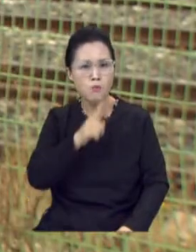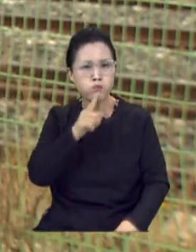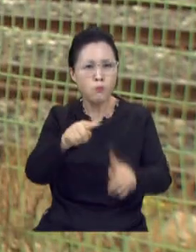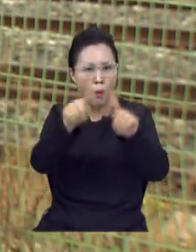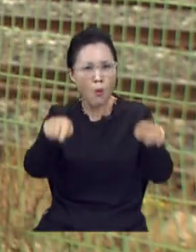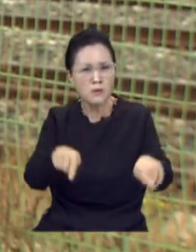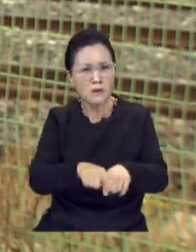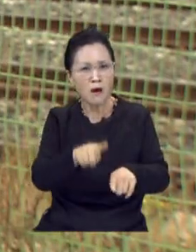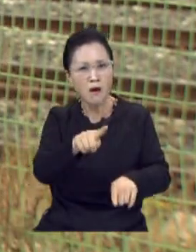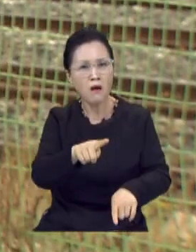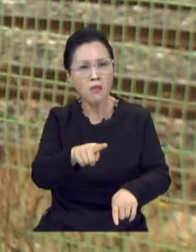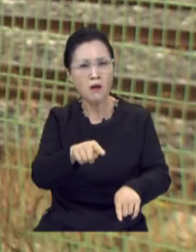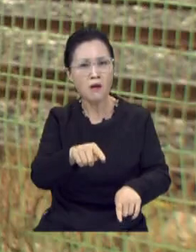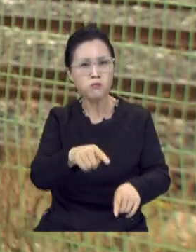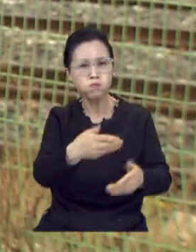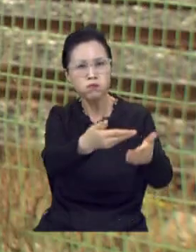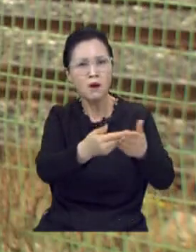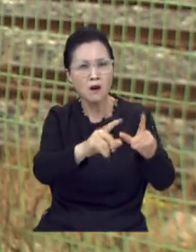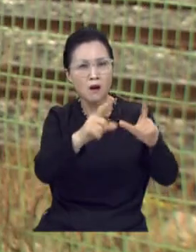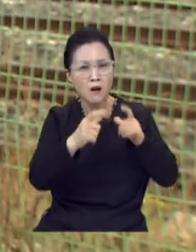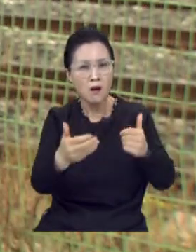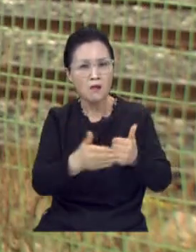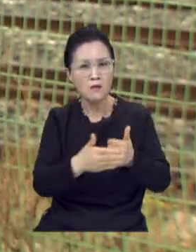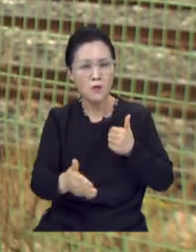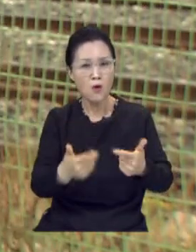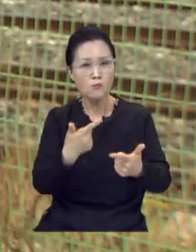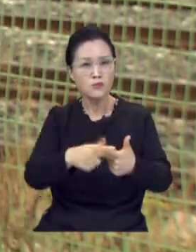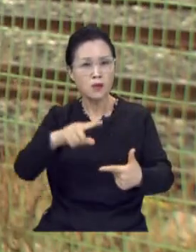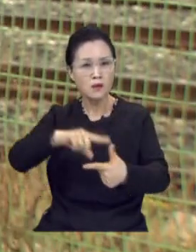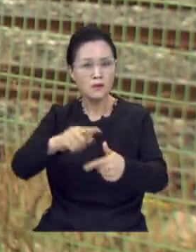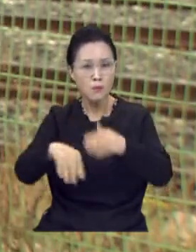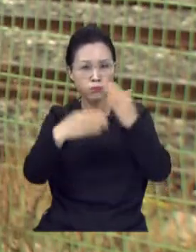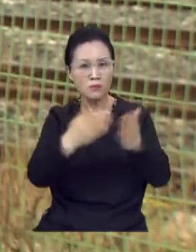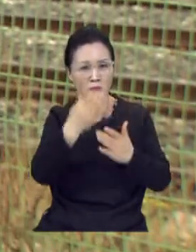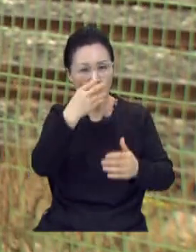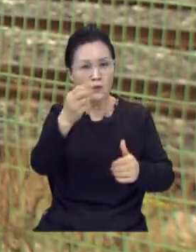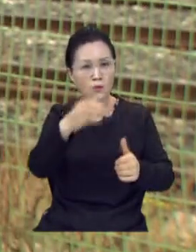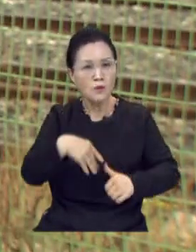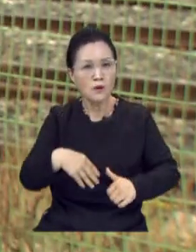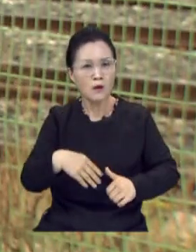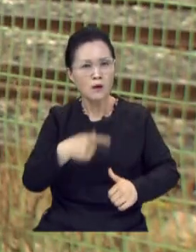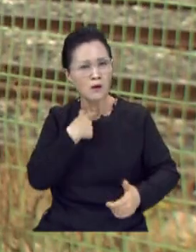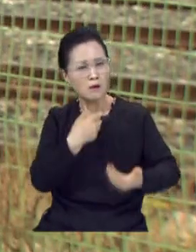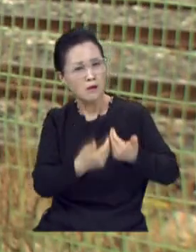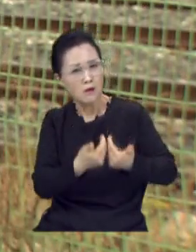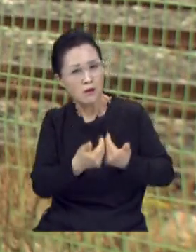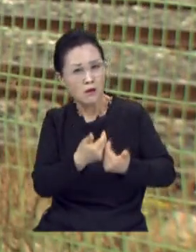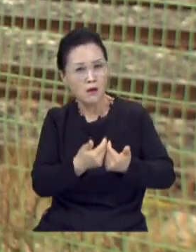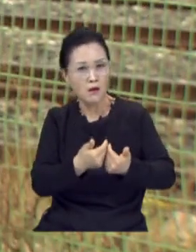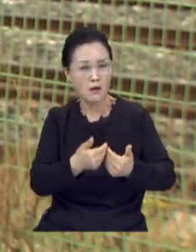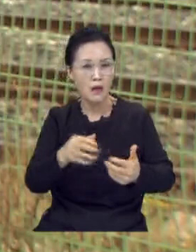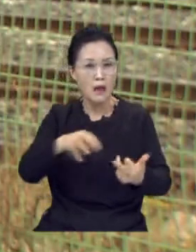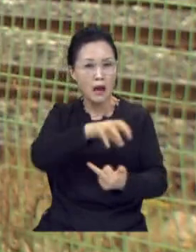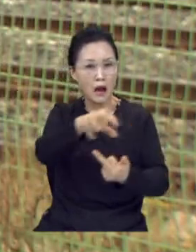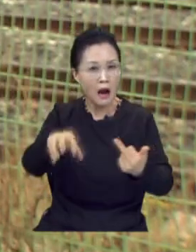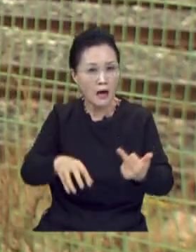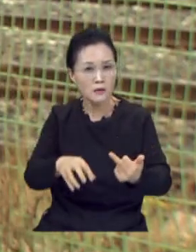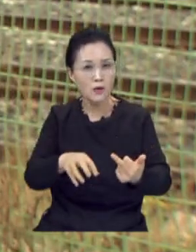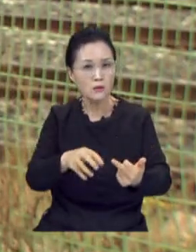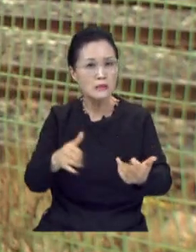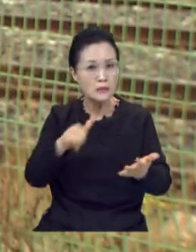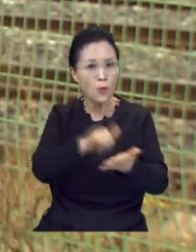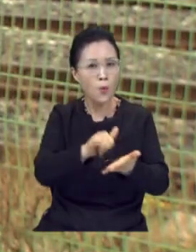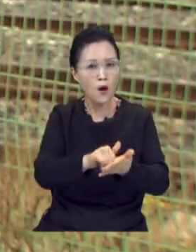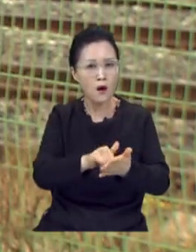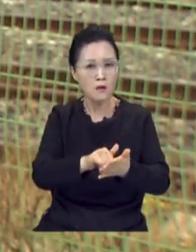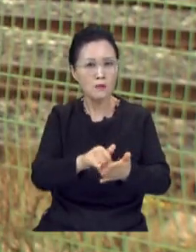아니라 신공항을 통해 그려온 동남권 전체의 꿈이 한순간에 흔들렸다는 점에서 가덕 신공항 사전 타당성 조사